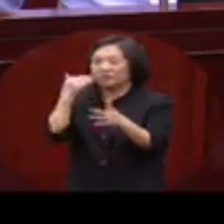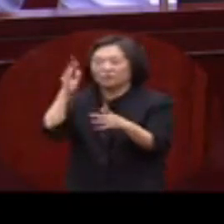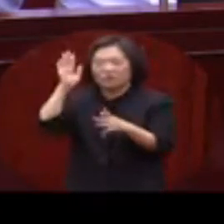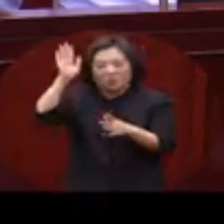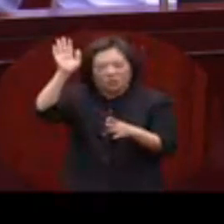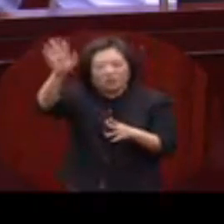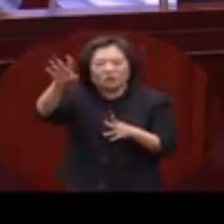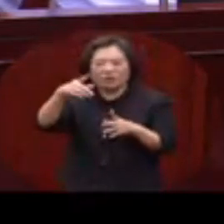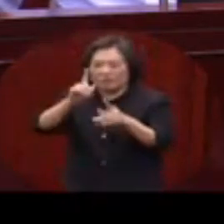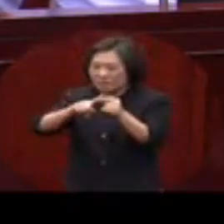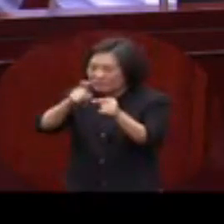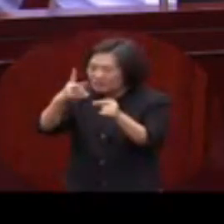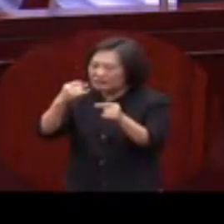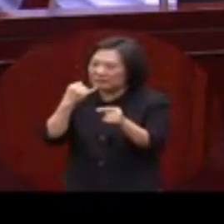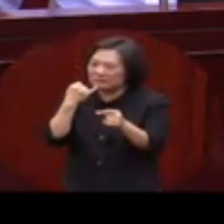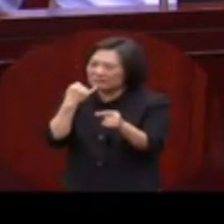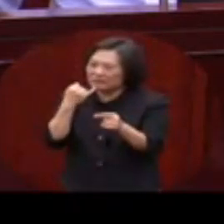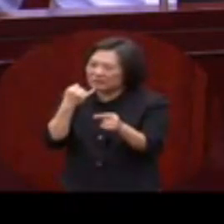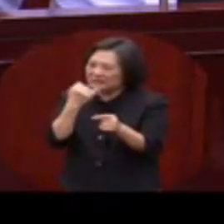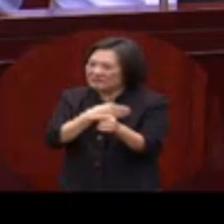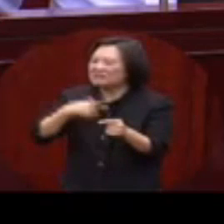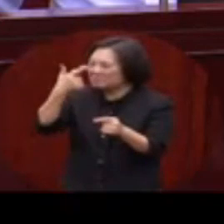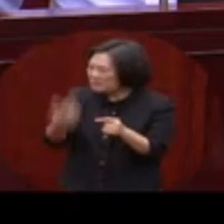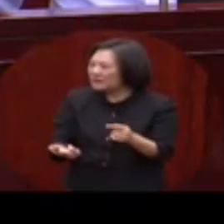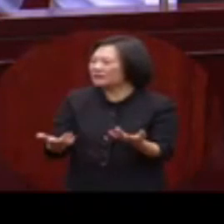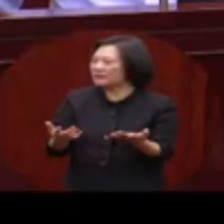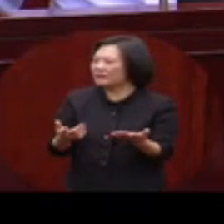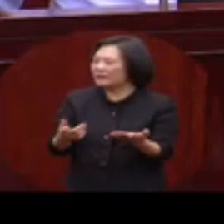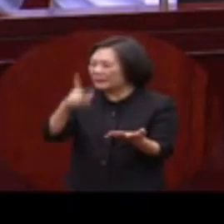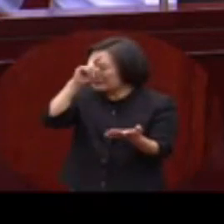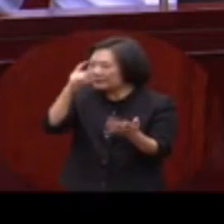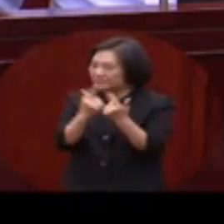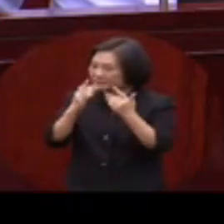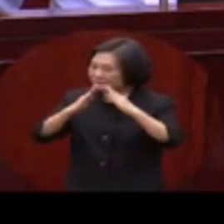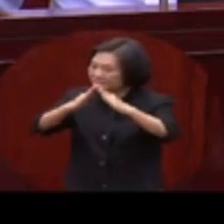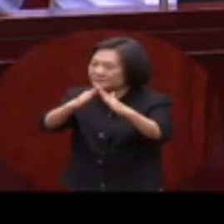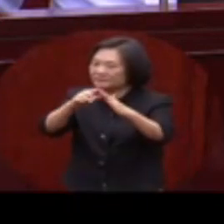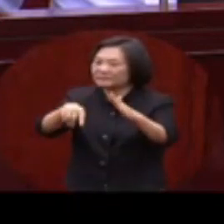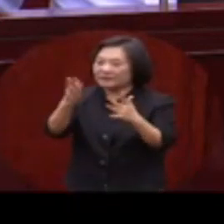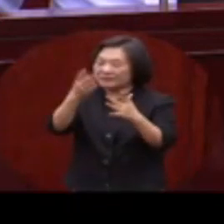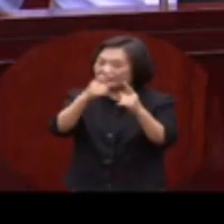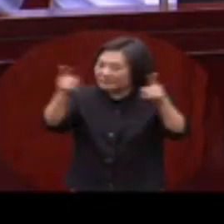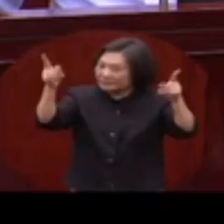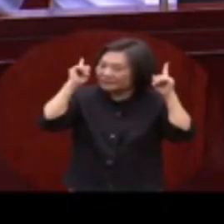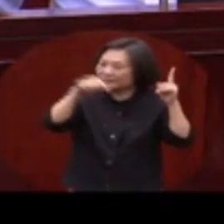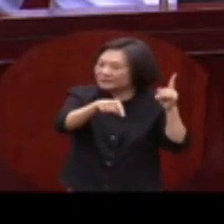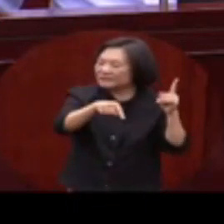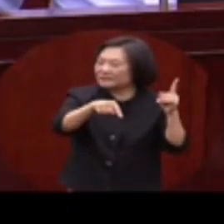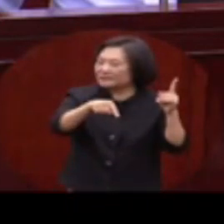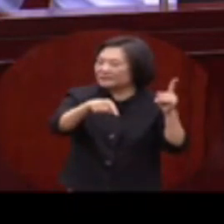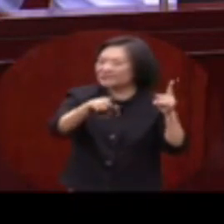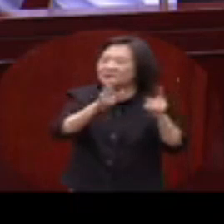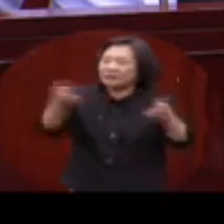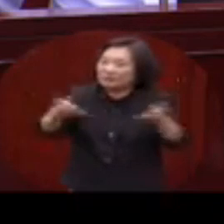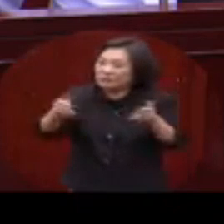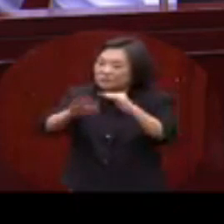恐怕来不及台北市的需要。所以我们最近会把整个台北市这些大学的这个管那个育成中